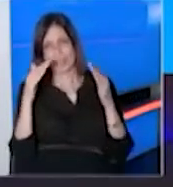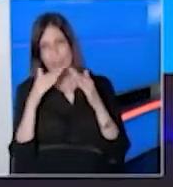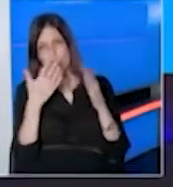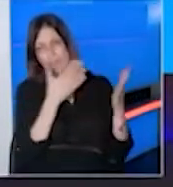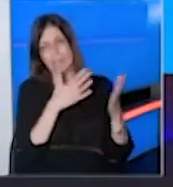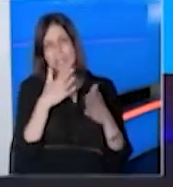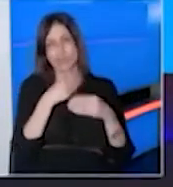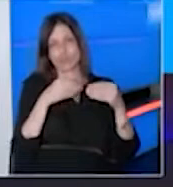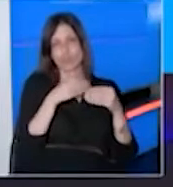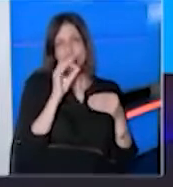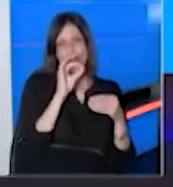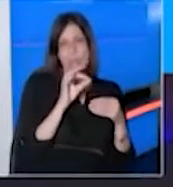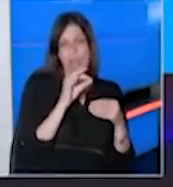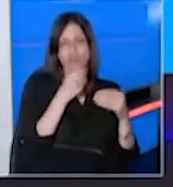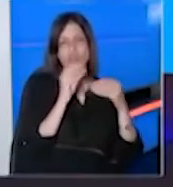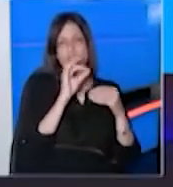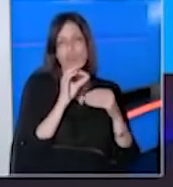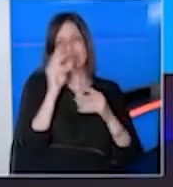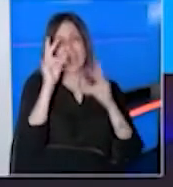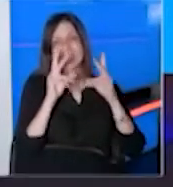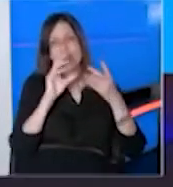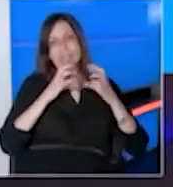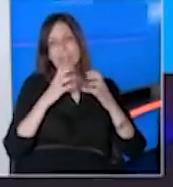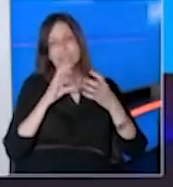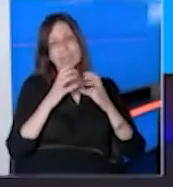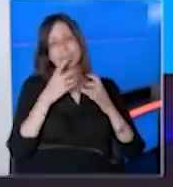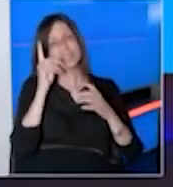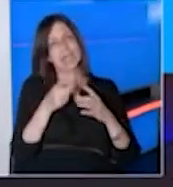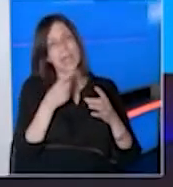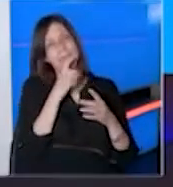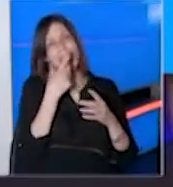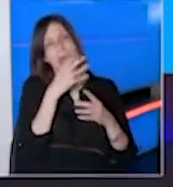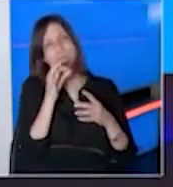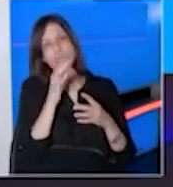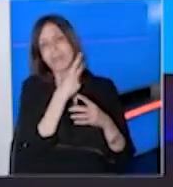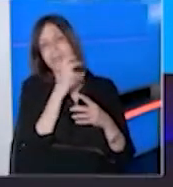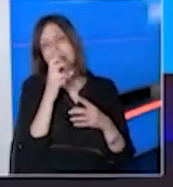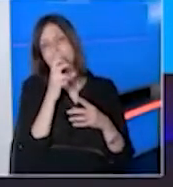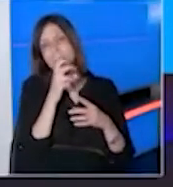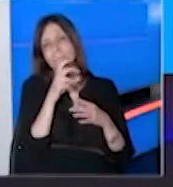והסדרת שימושים של השימושים של התעשיות בקיבוץ, קיבוץ ממוצע צריך לשים 150-200 מיליון